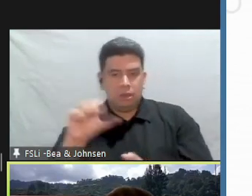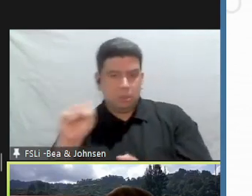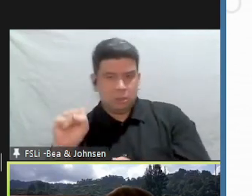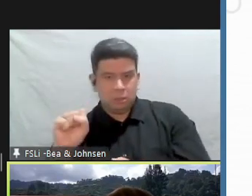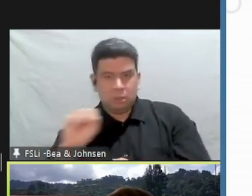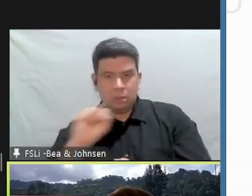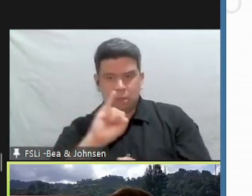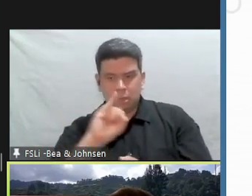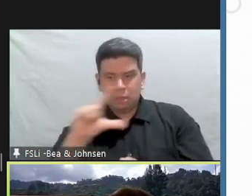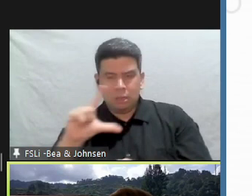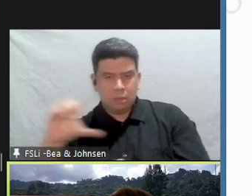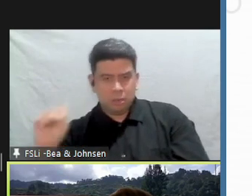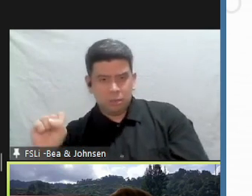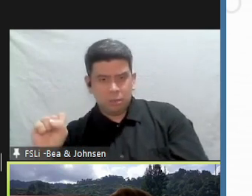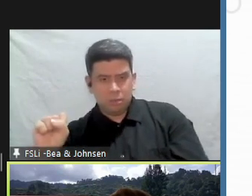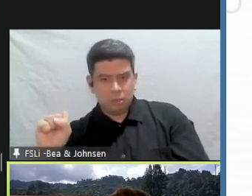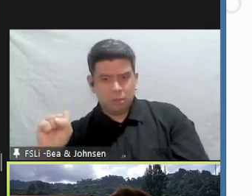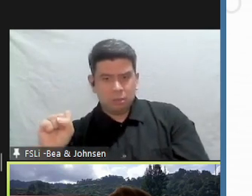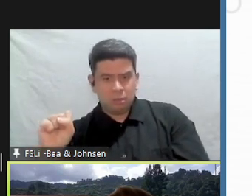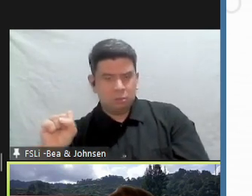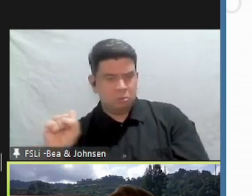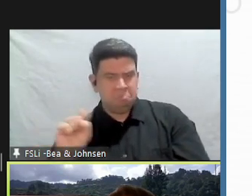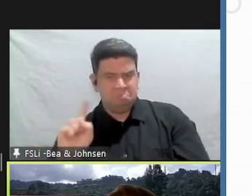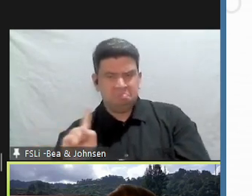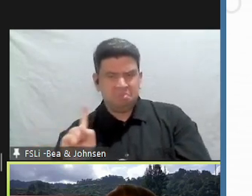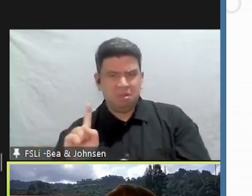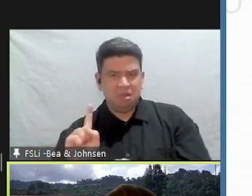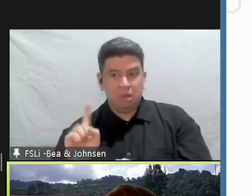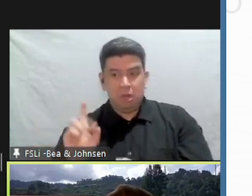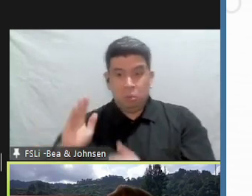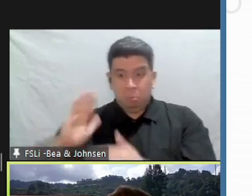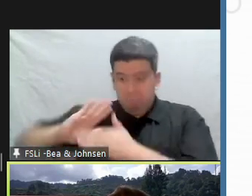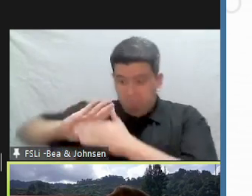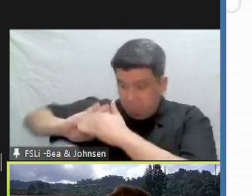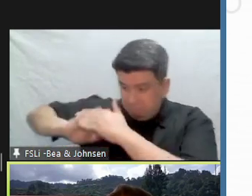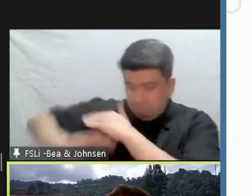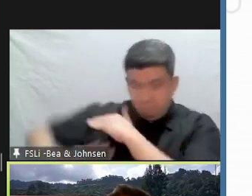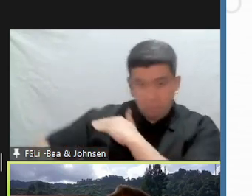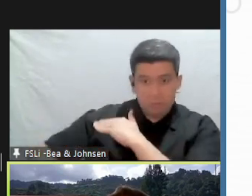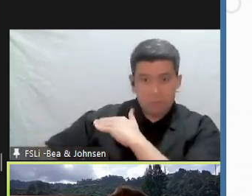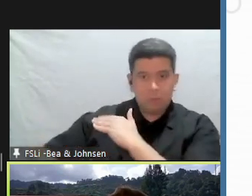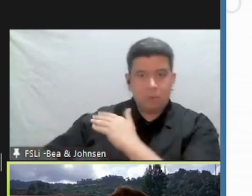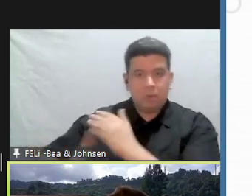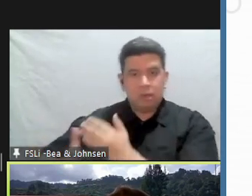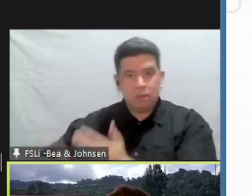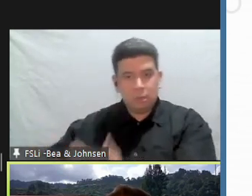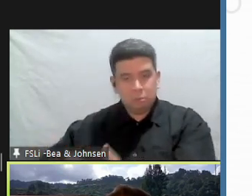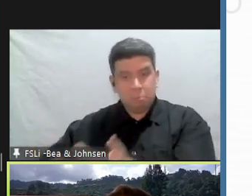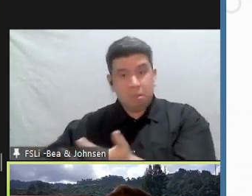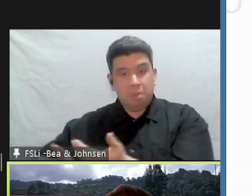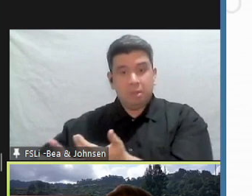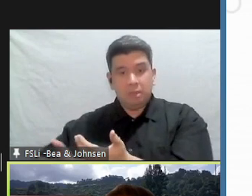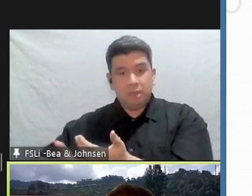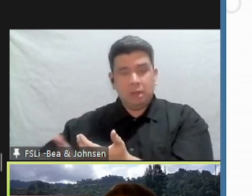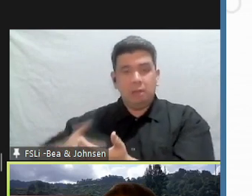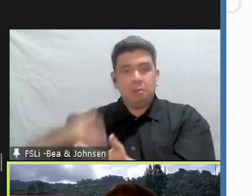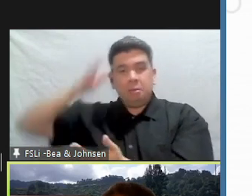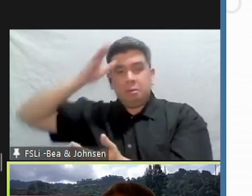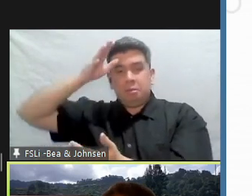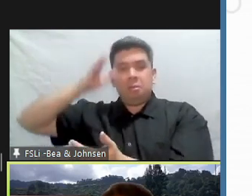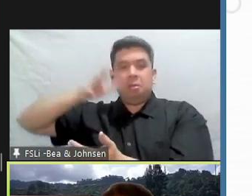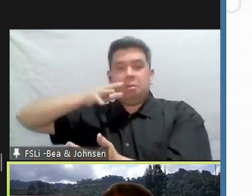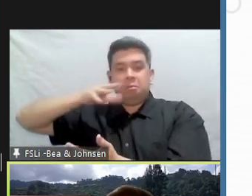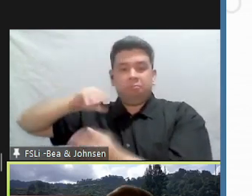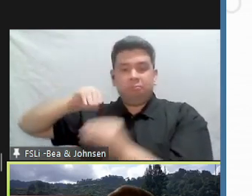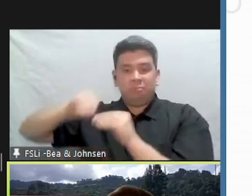pinanganak sila hanggang sila tumanda kung paano ang tamang asal, ano yung ugali ng, na dapat nilang gawin